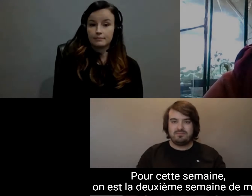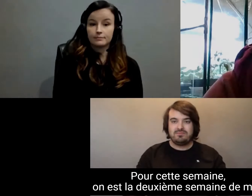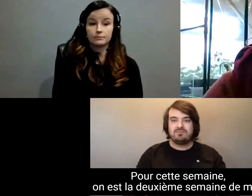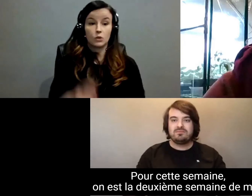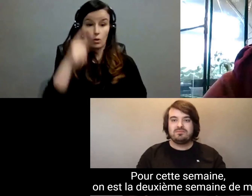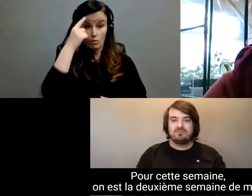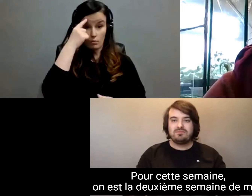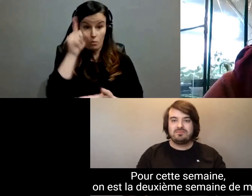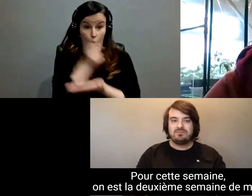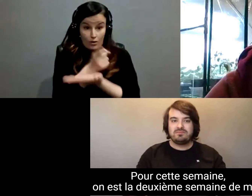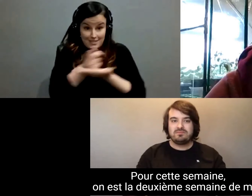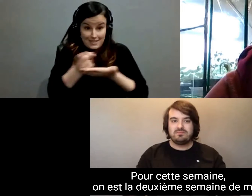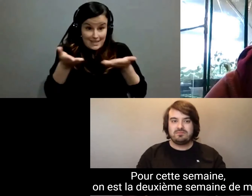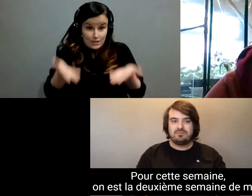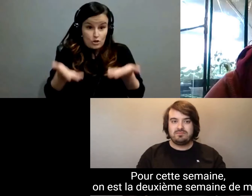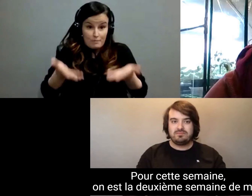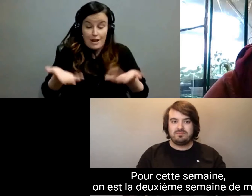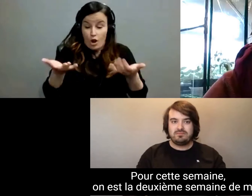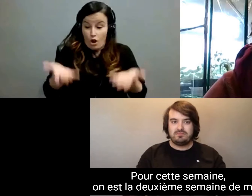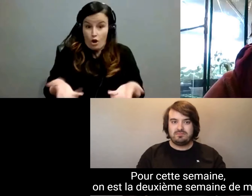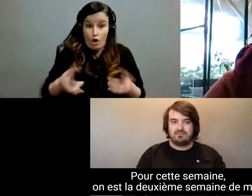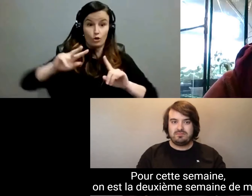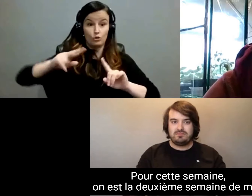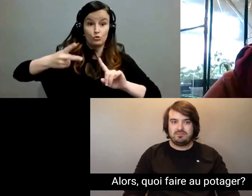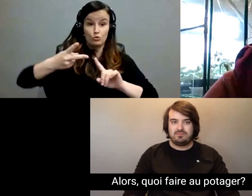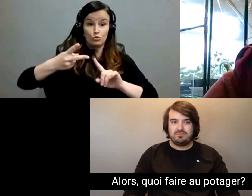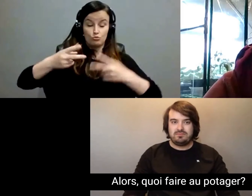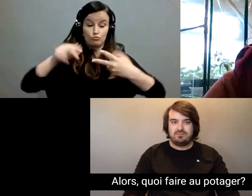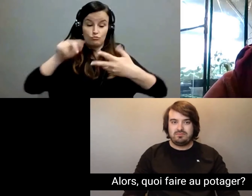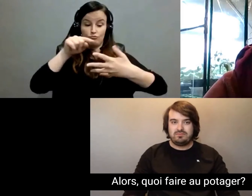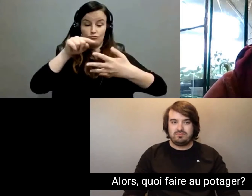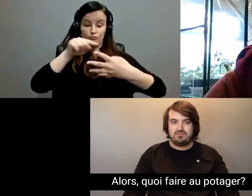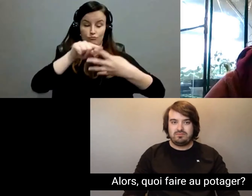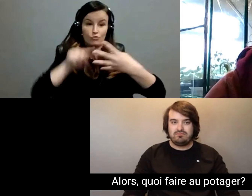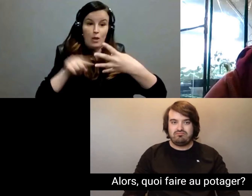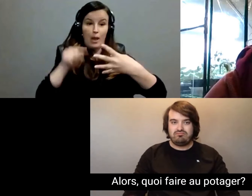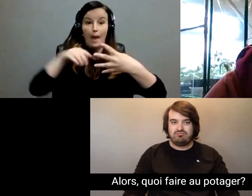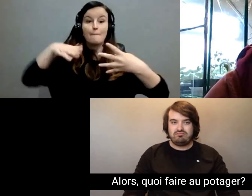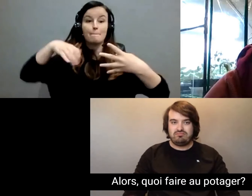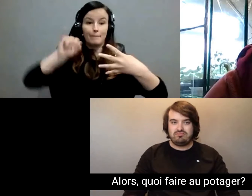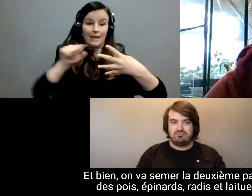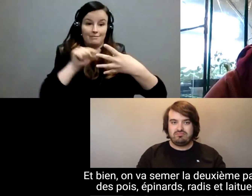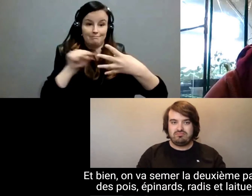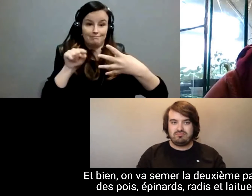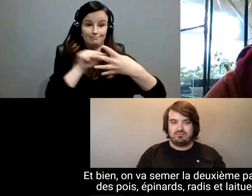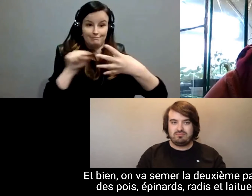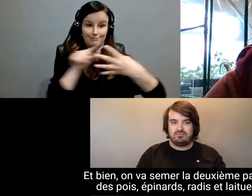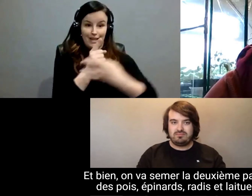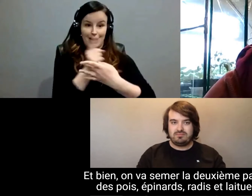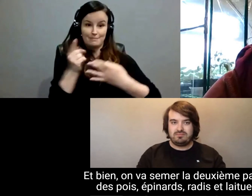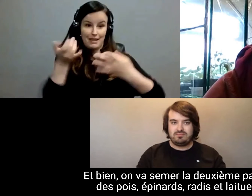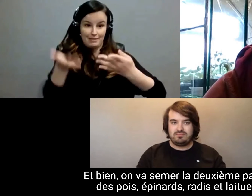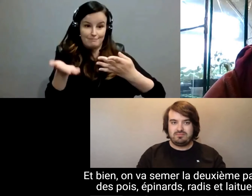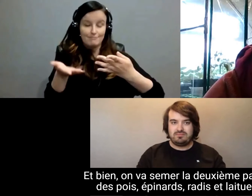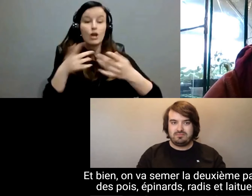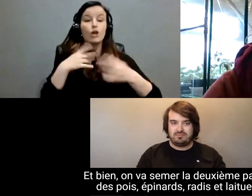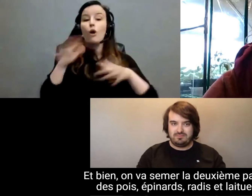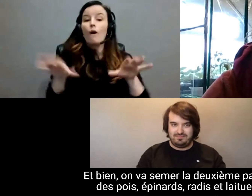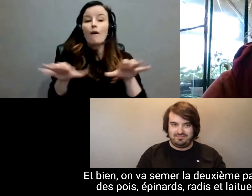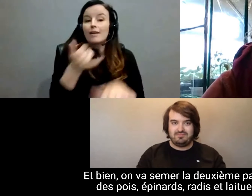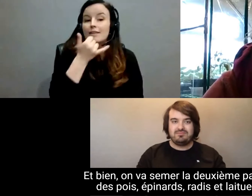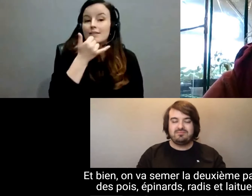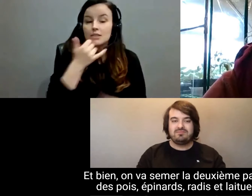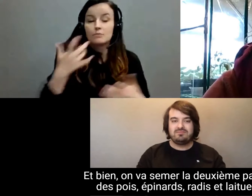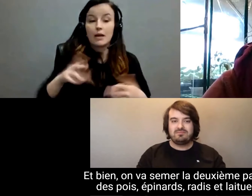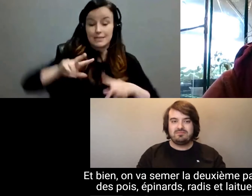Pour cette semaine, on est la deuxième semaine de mai. Alors, quoi faire au potager? Eh bien, on va semer la